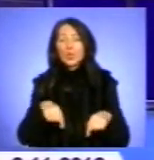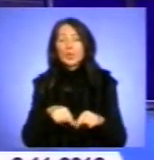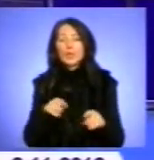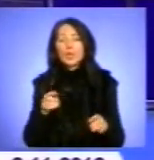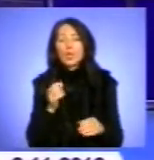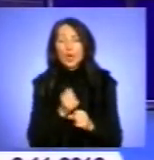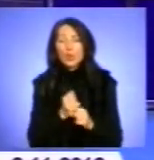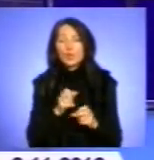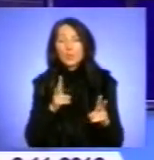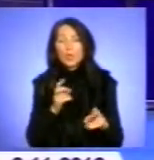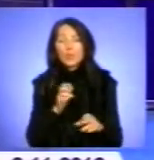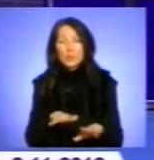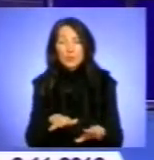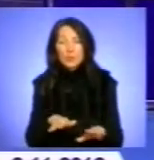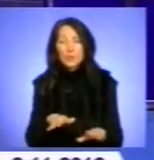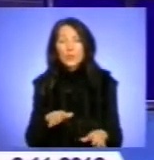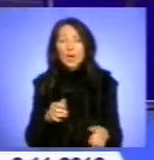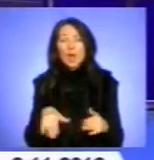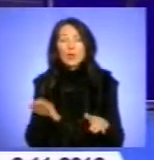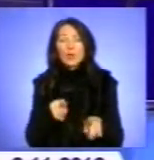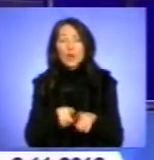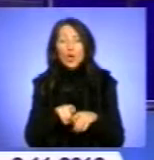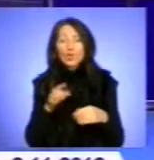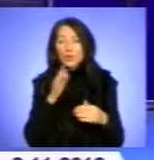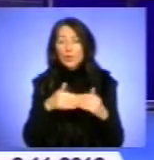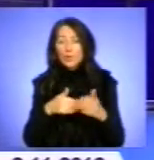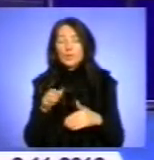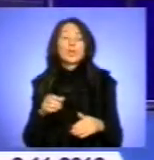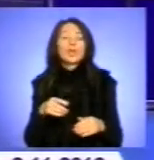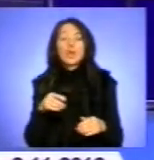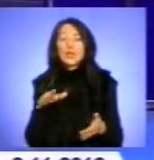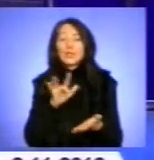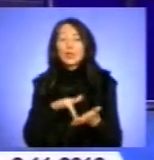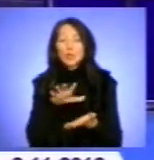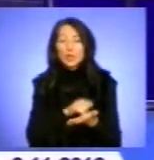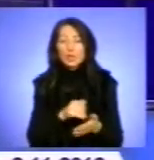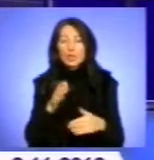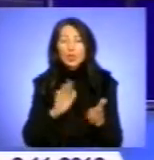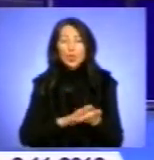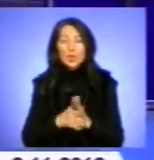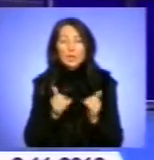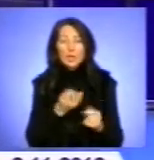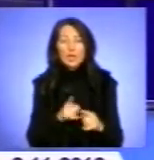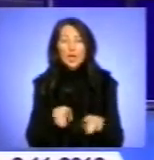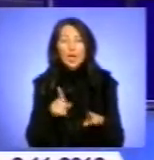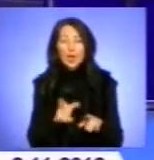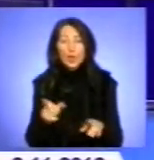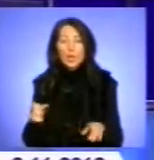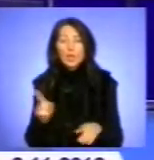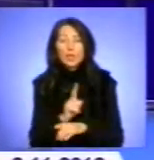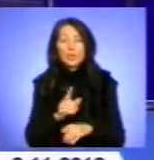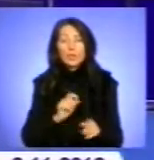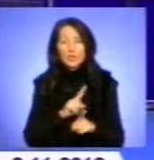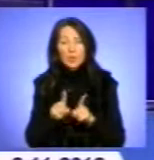місце. Але все ж таки, кажуть фахівці обласного центру зайнятості, ситуація для тих людей на Тернопільщині зміниться на краще,